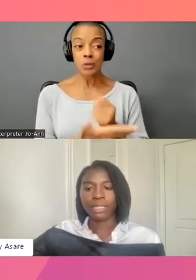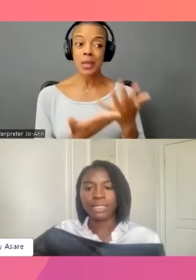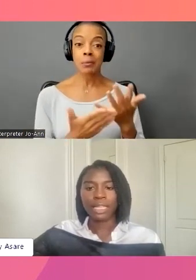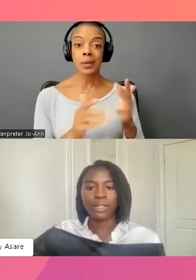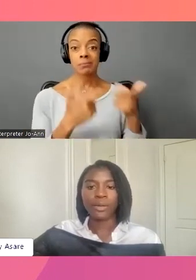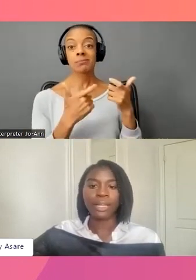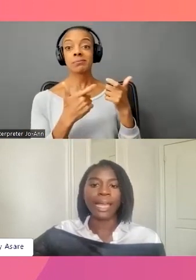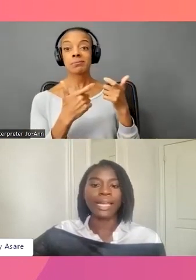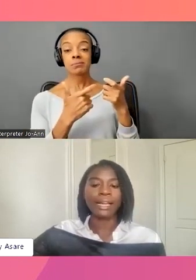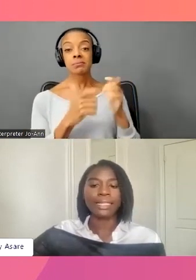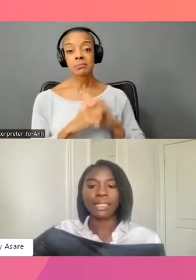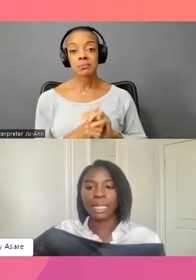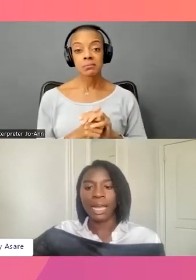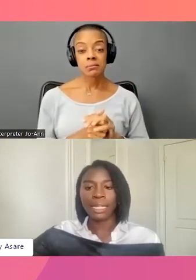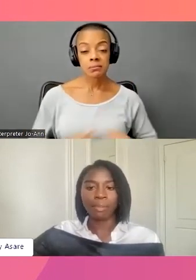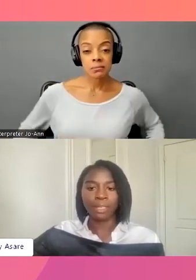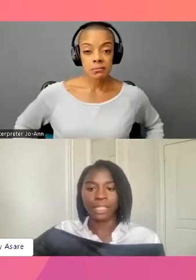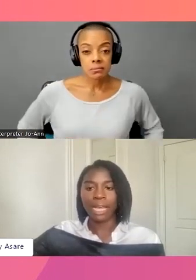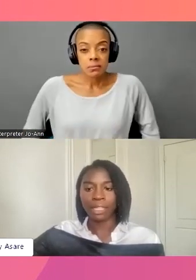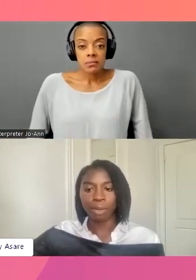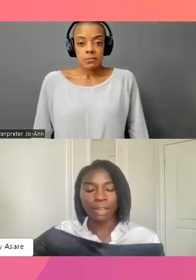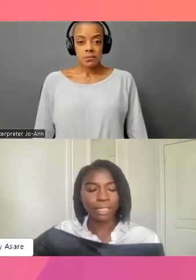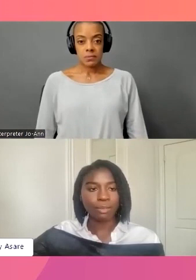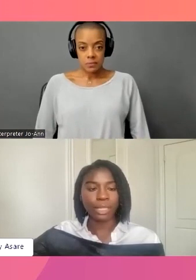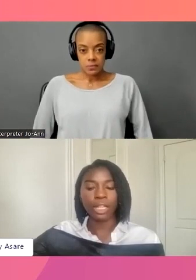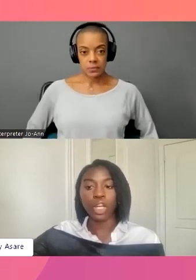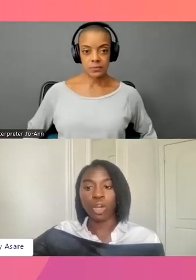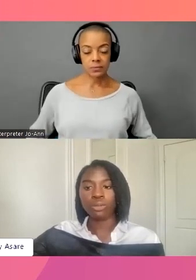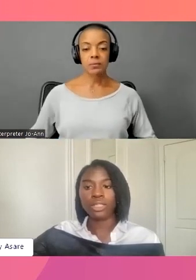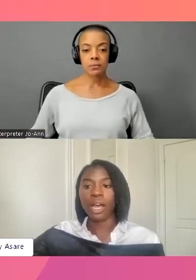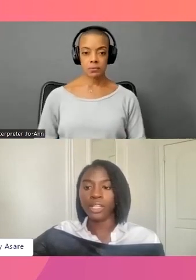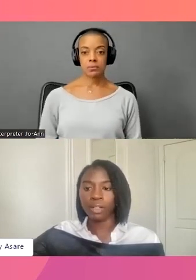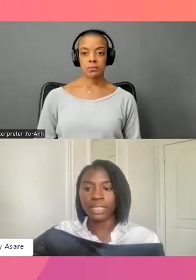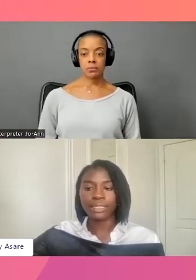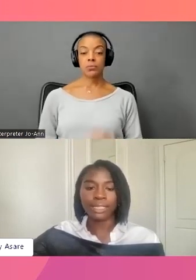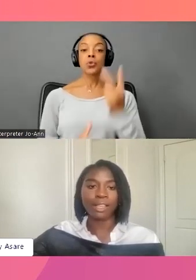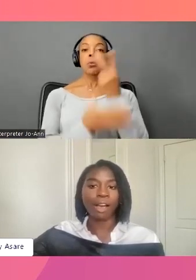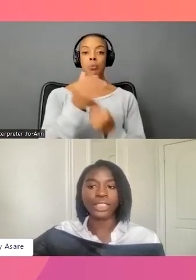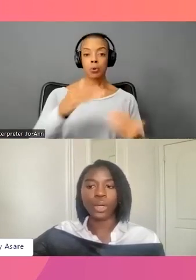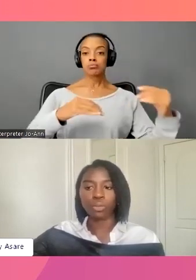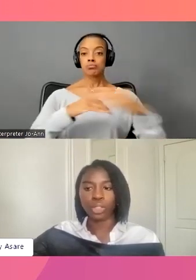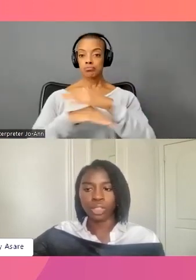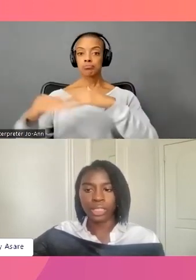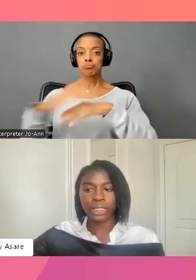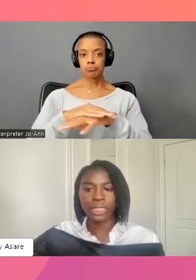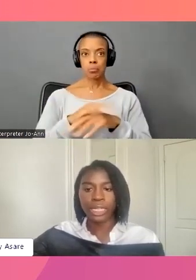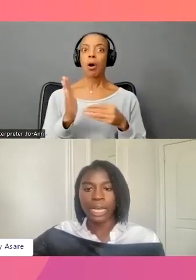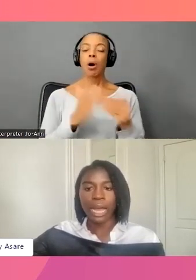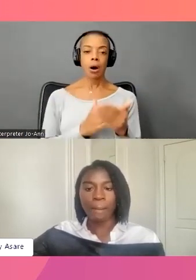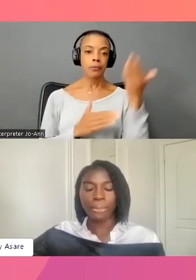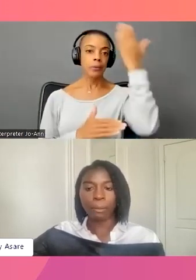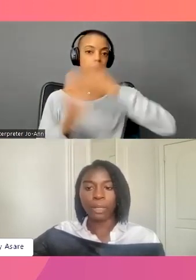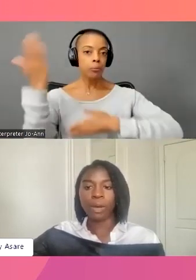procédures judiciaires peuvent également être affectées. En sachant cela, sachant que euh,